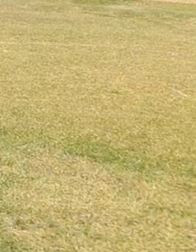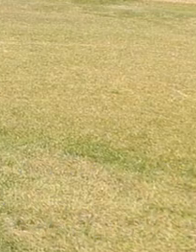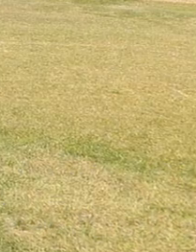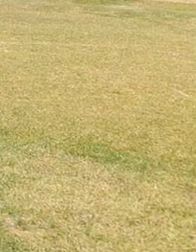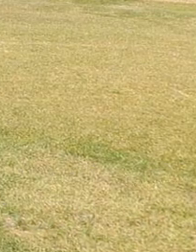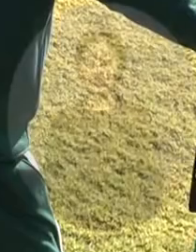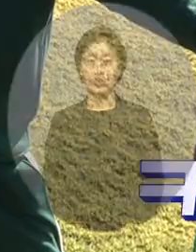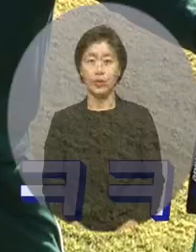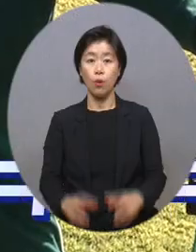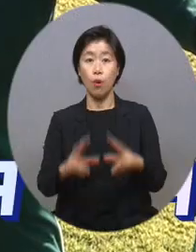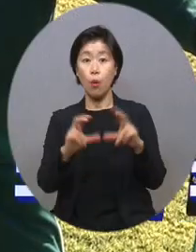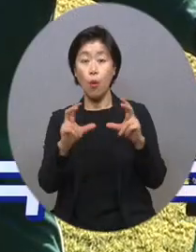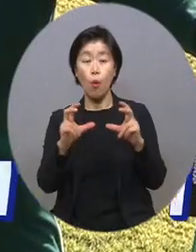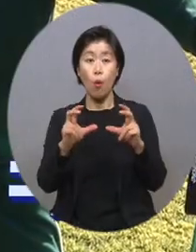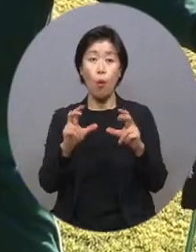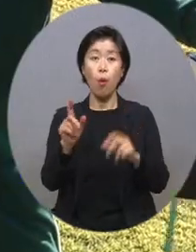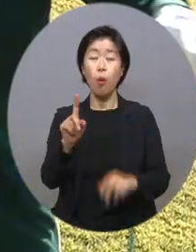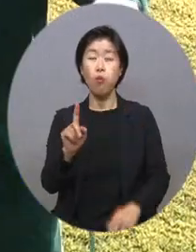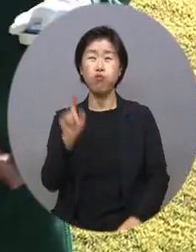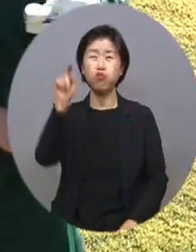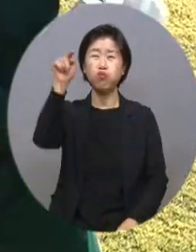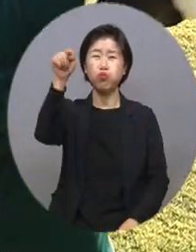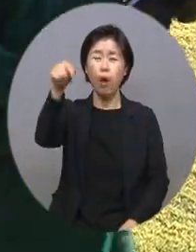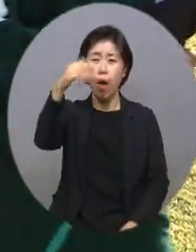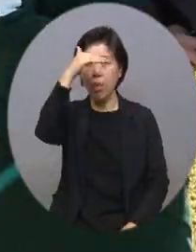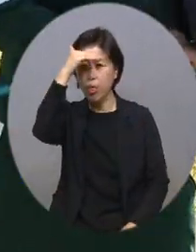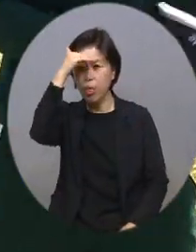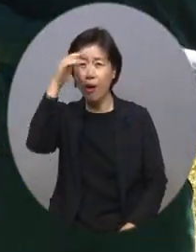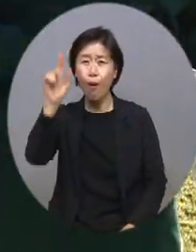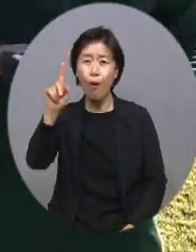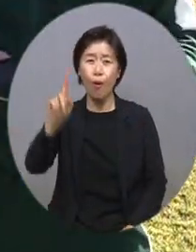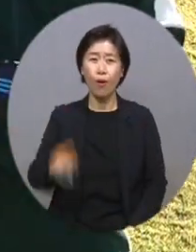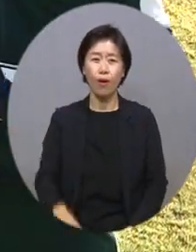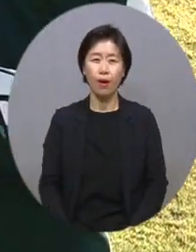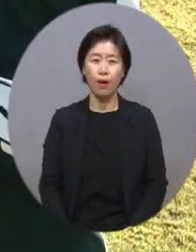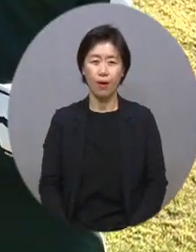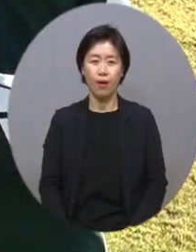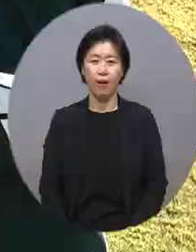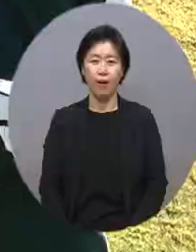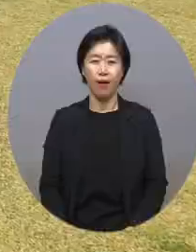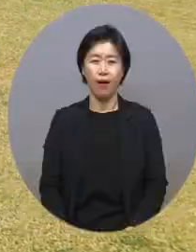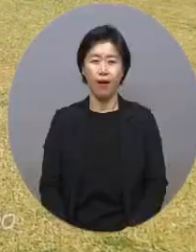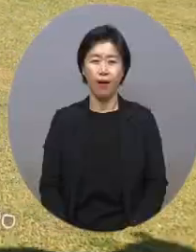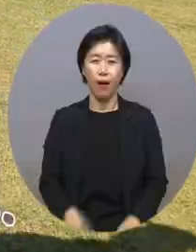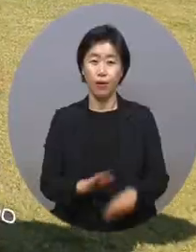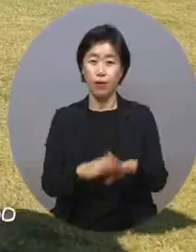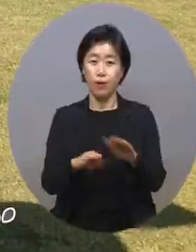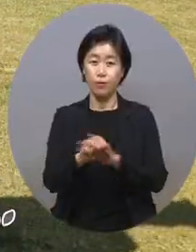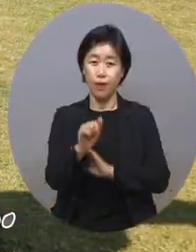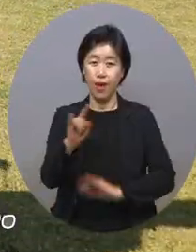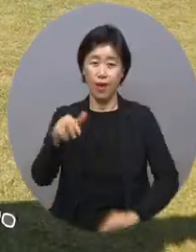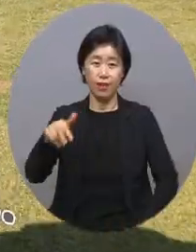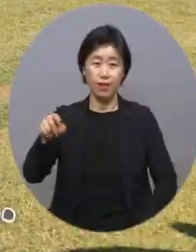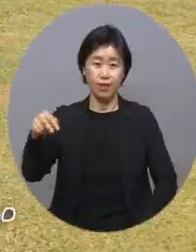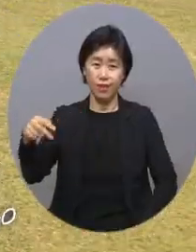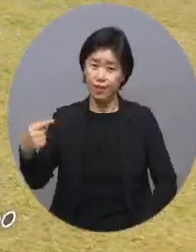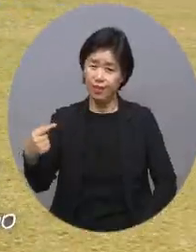야, 어디로 가? 와, 역시 무거운 꽃이 피었습니다. 좌우 해저드? 에요?